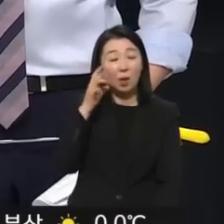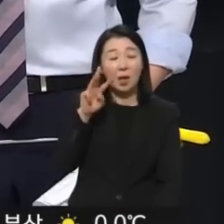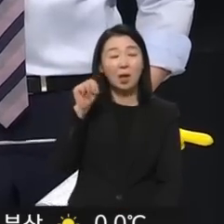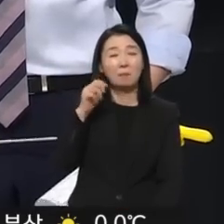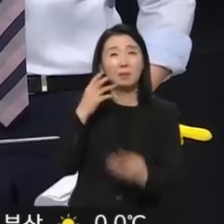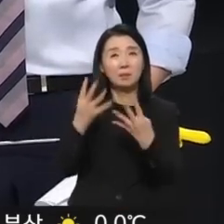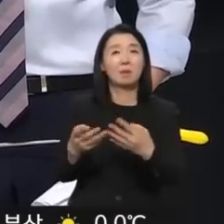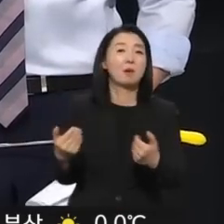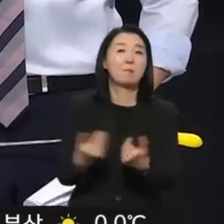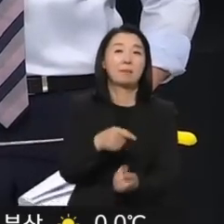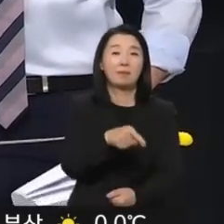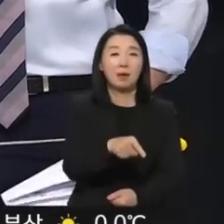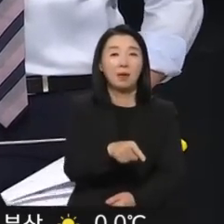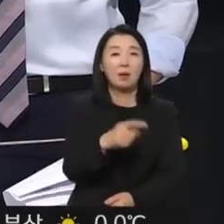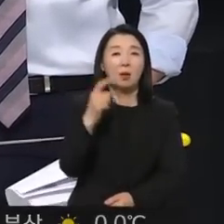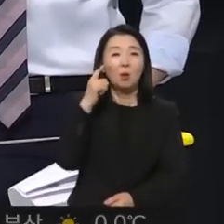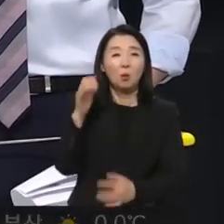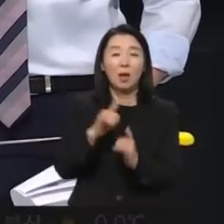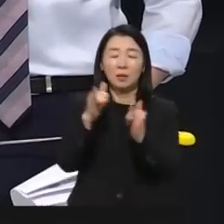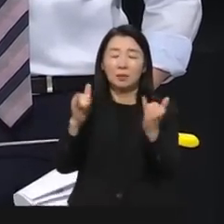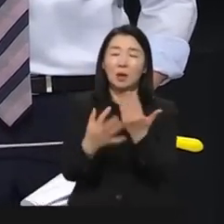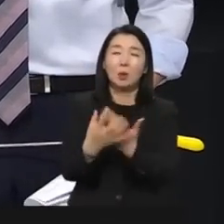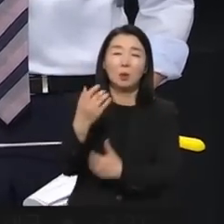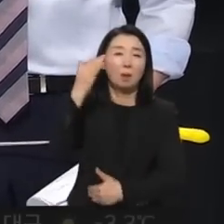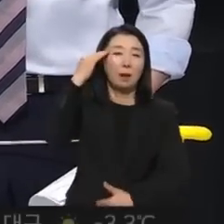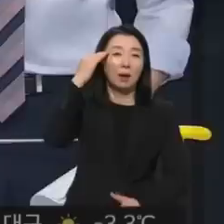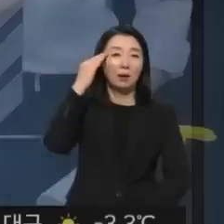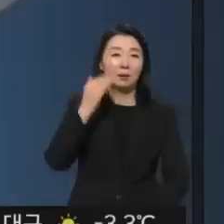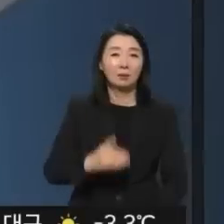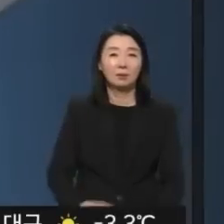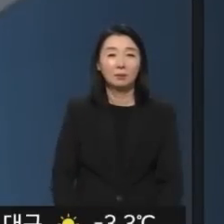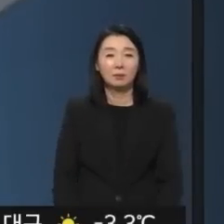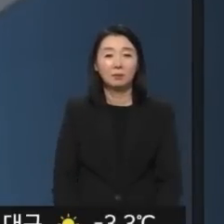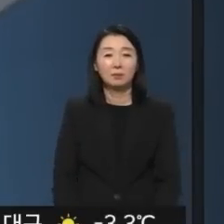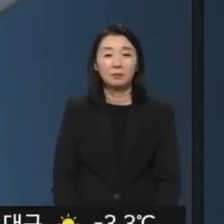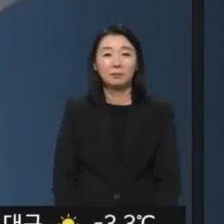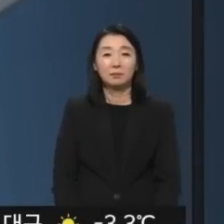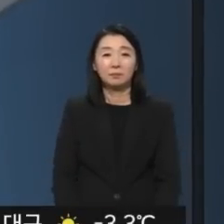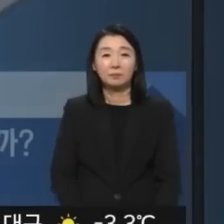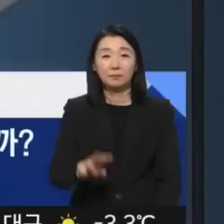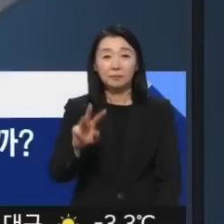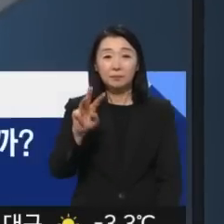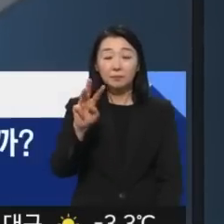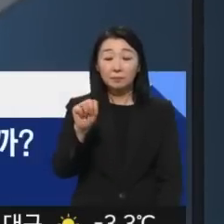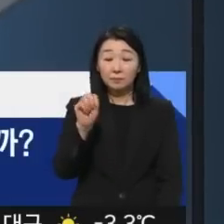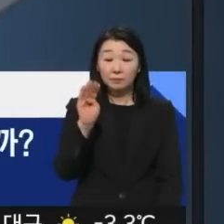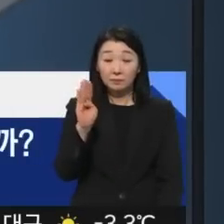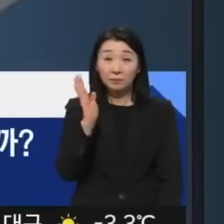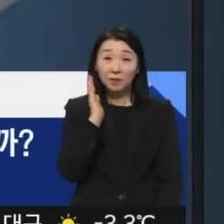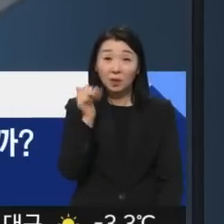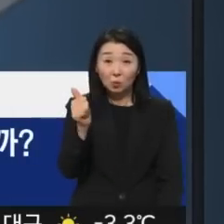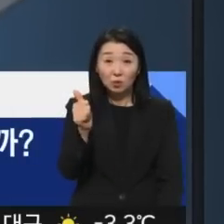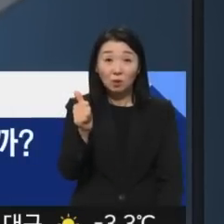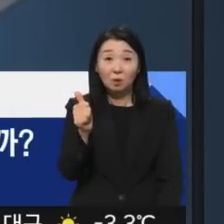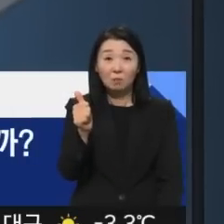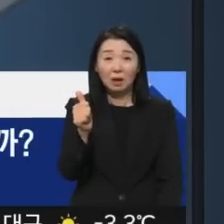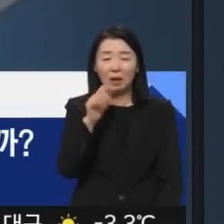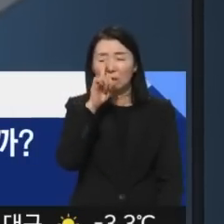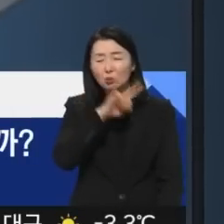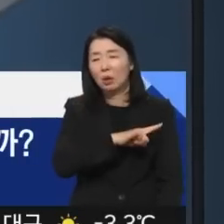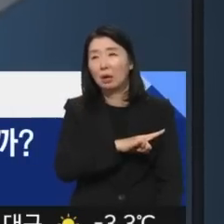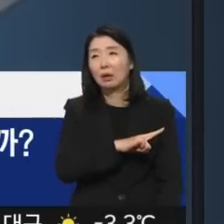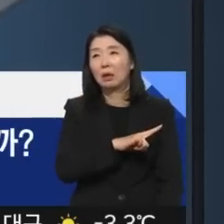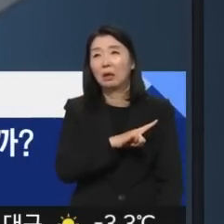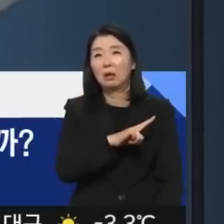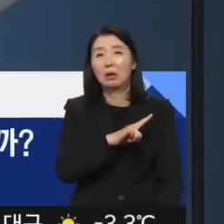있습니다. 이 사회 통합을 저해한다는 이유인데요. 특히 MB 같은 역대 최악의 대통령,